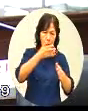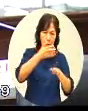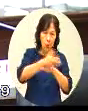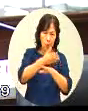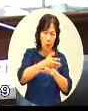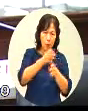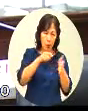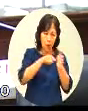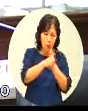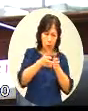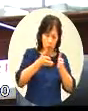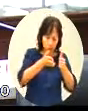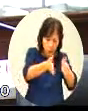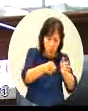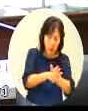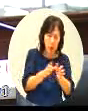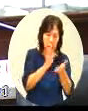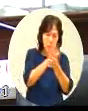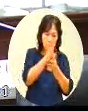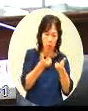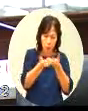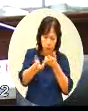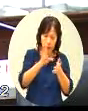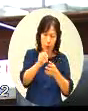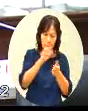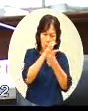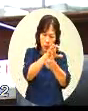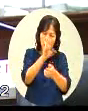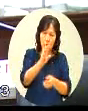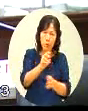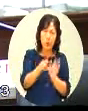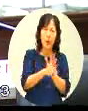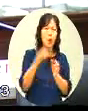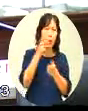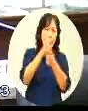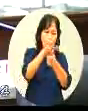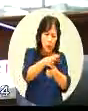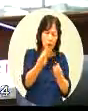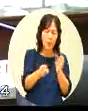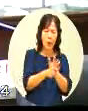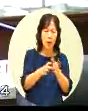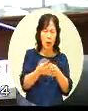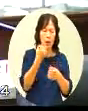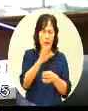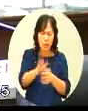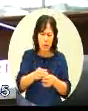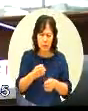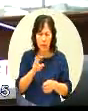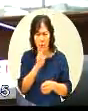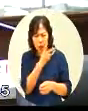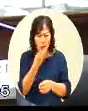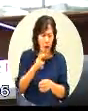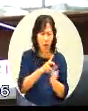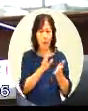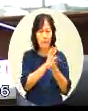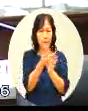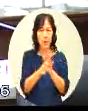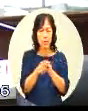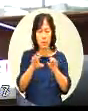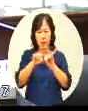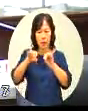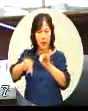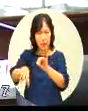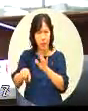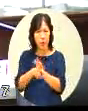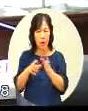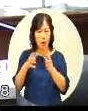交通分流有没有强制性？如果没有强制性，你一下要下，一下不下，反而造成地方上